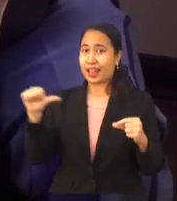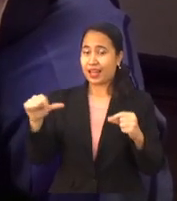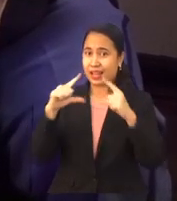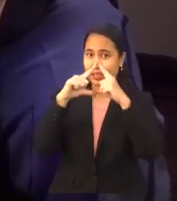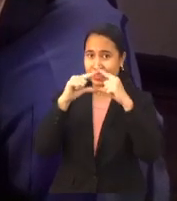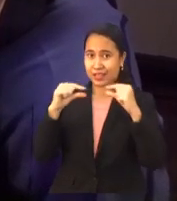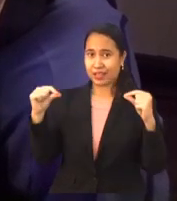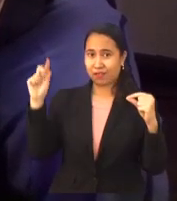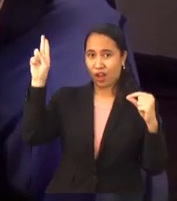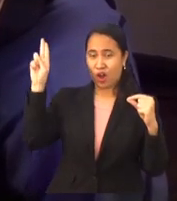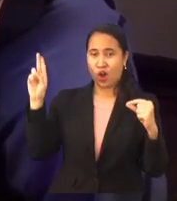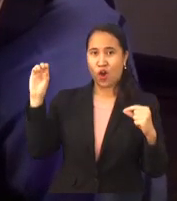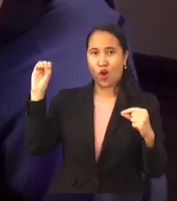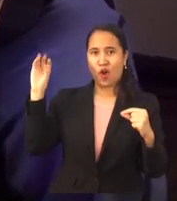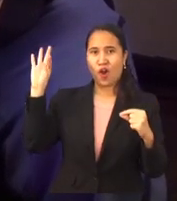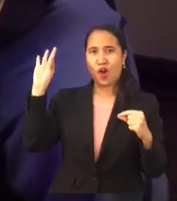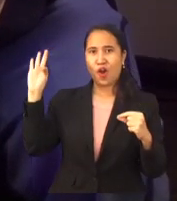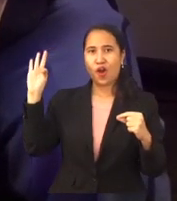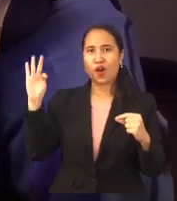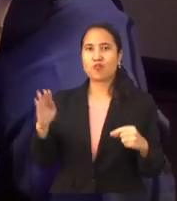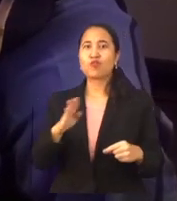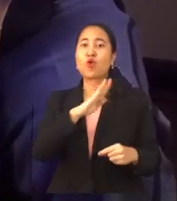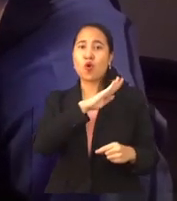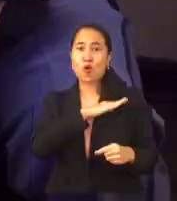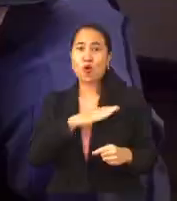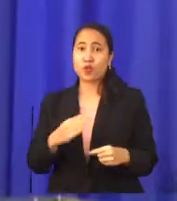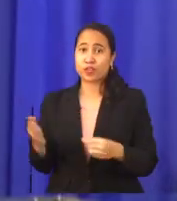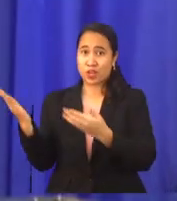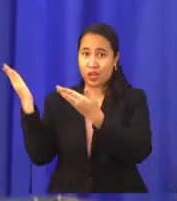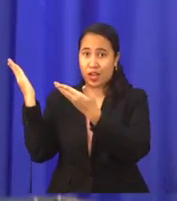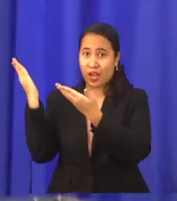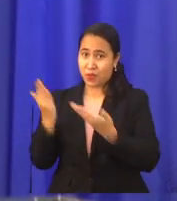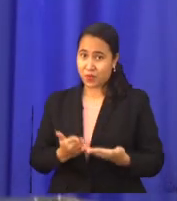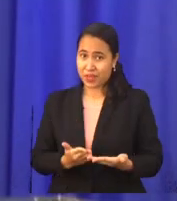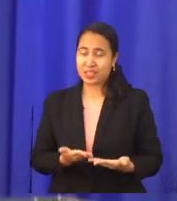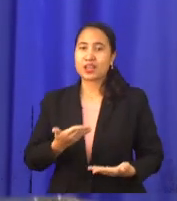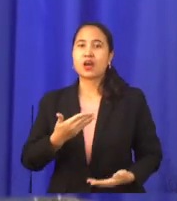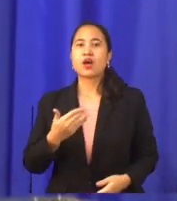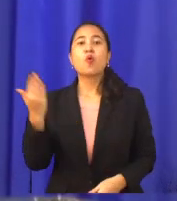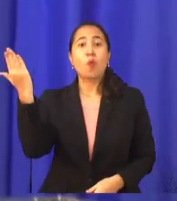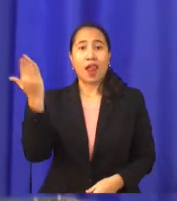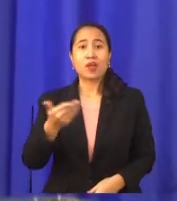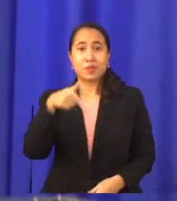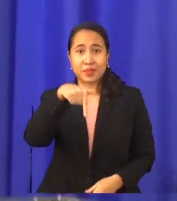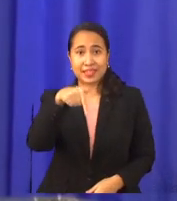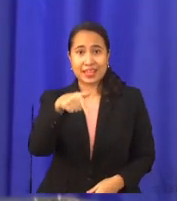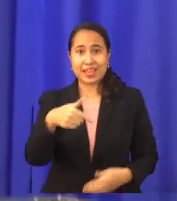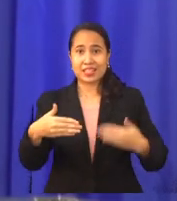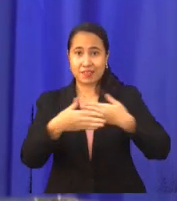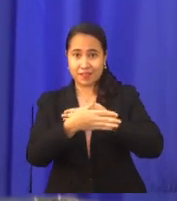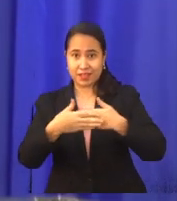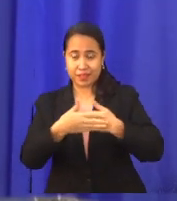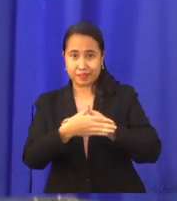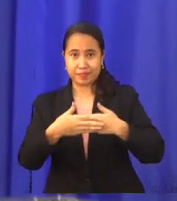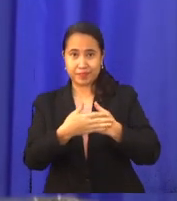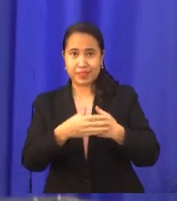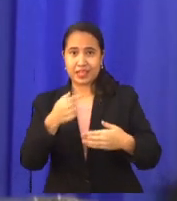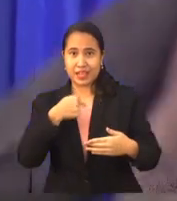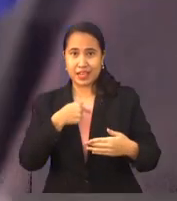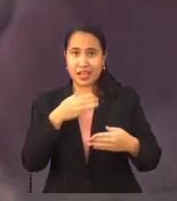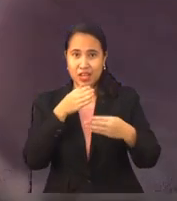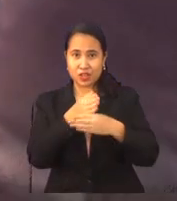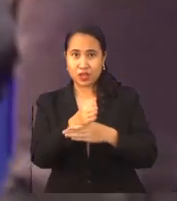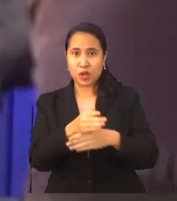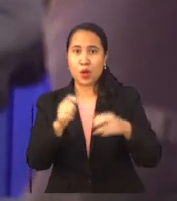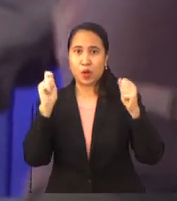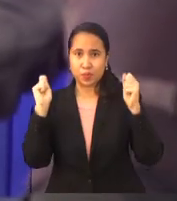van het Constitutioneel Hof, als ook de geachte aanwezigen, welkom bij deze zitting. En ik zal vervolgen met de beslissing